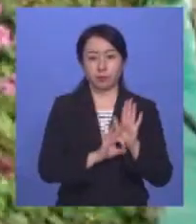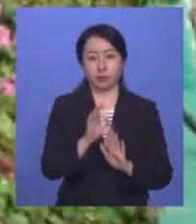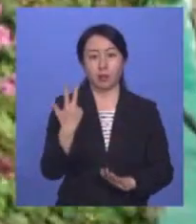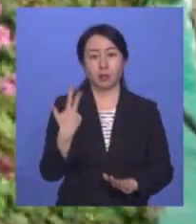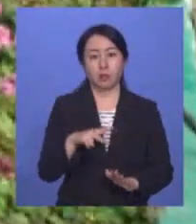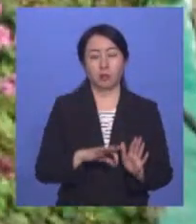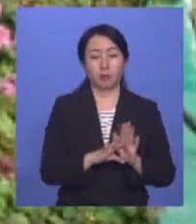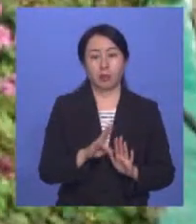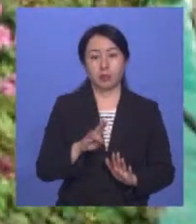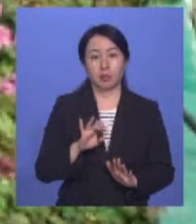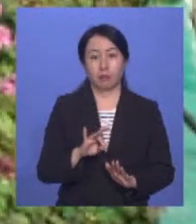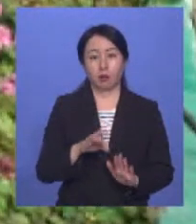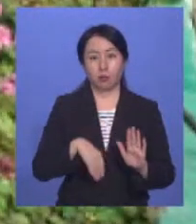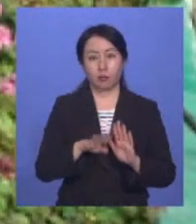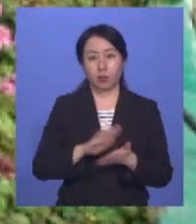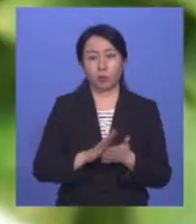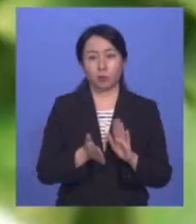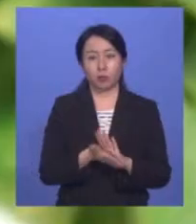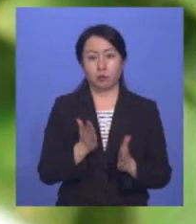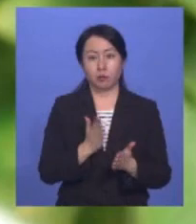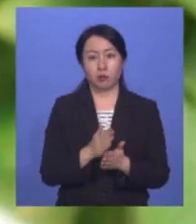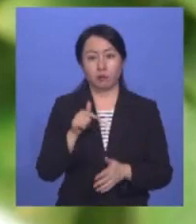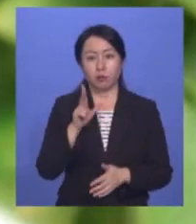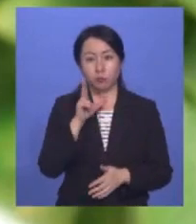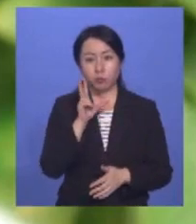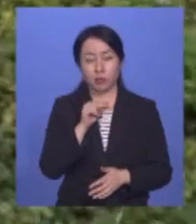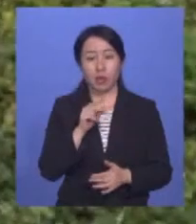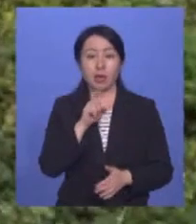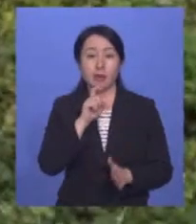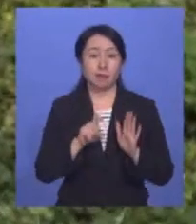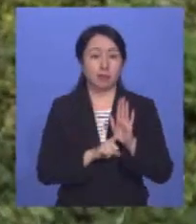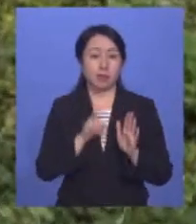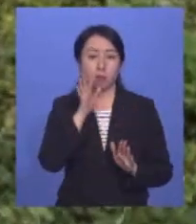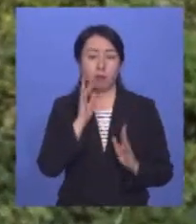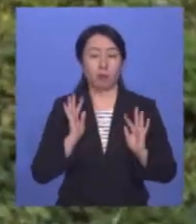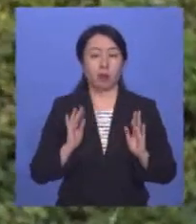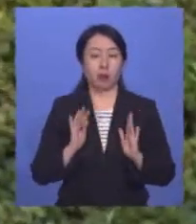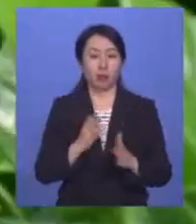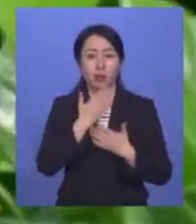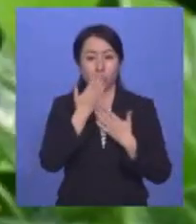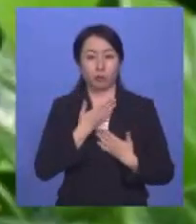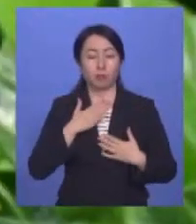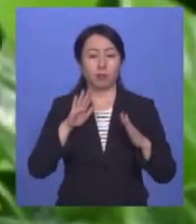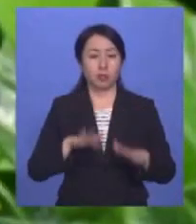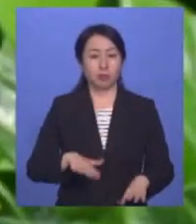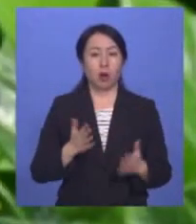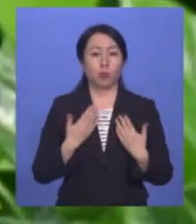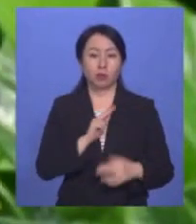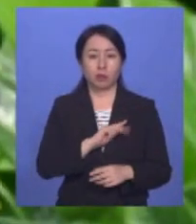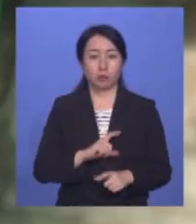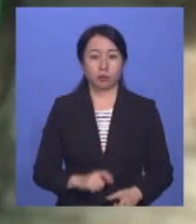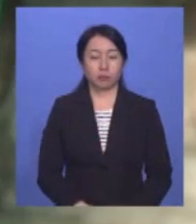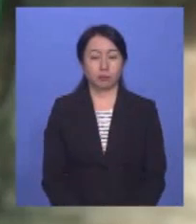30 градусов по Цельсию. Благоприятные условия создаются в том числе и в зимнее время. Оранжерея стала излюбленным местом отдыха